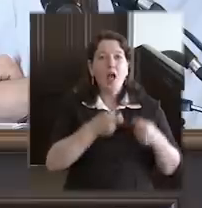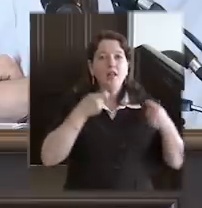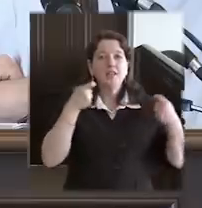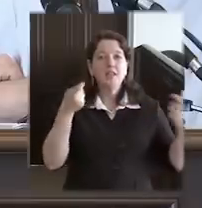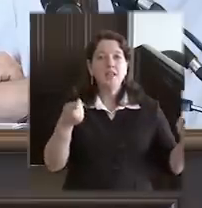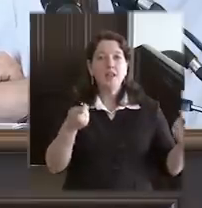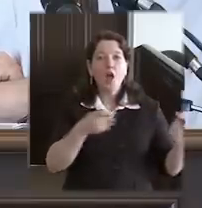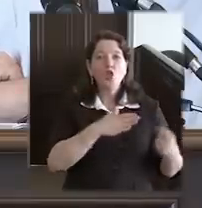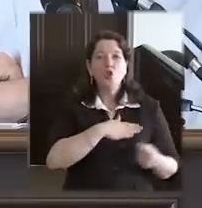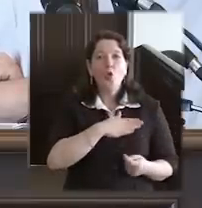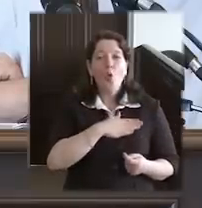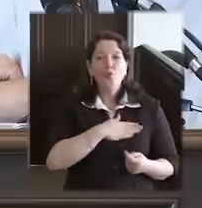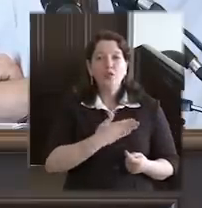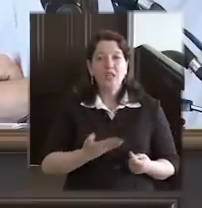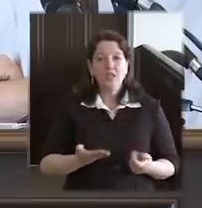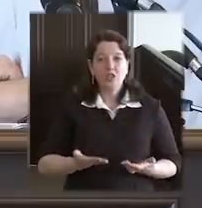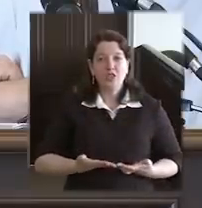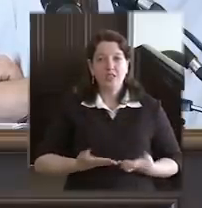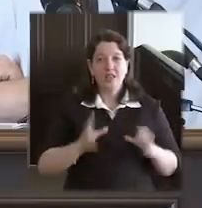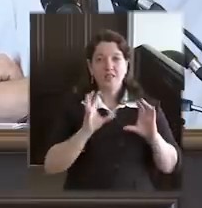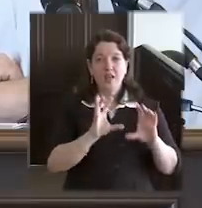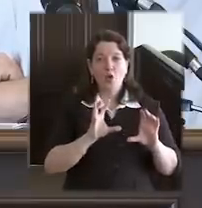Вы подумайте, это что ж такое? Интересно.